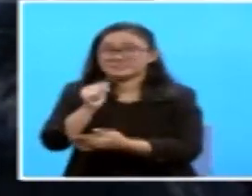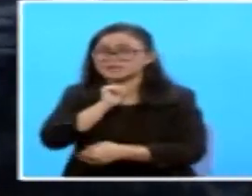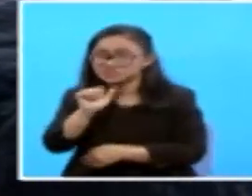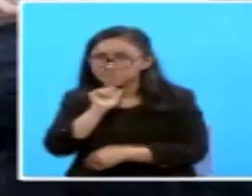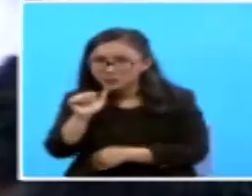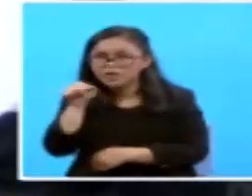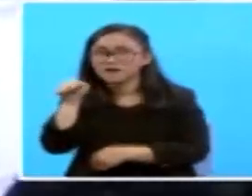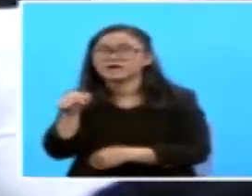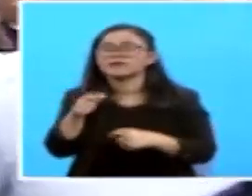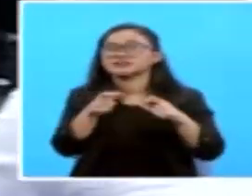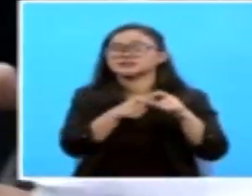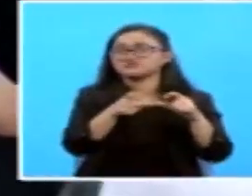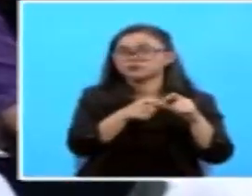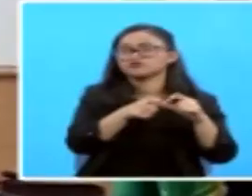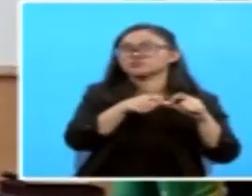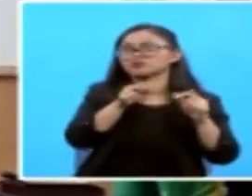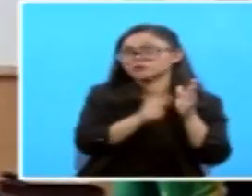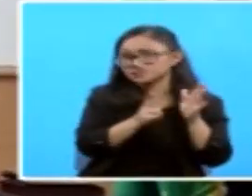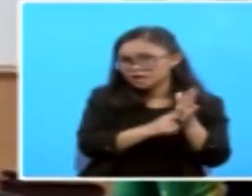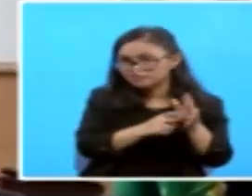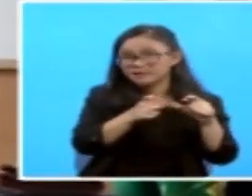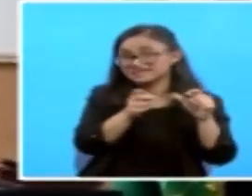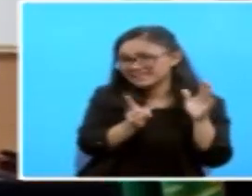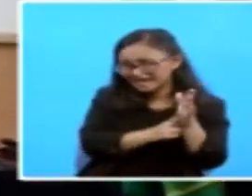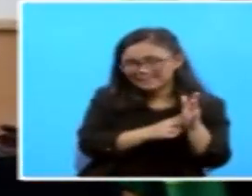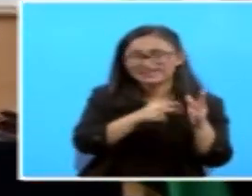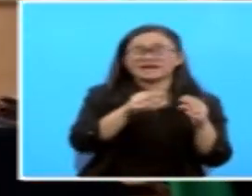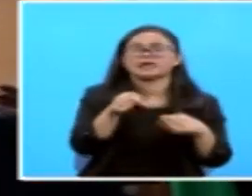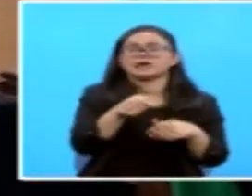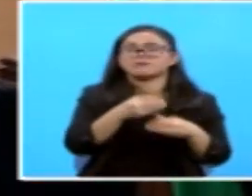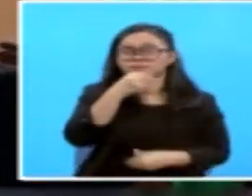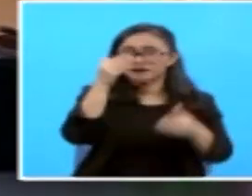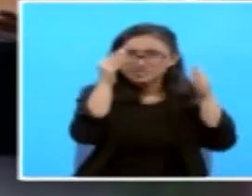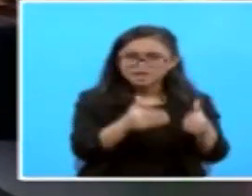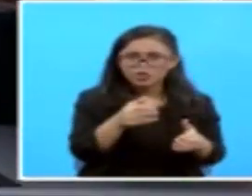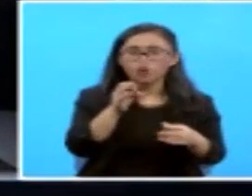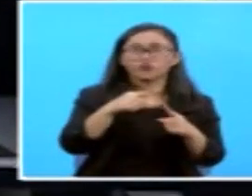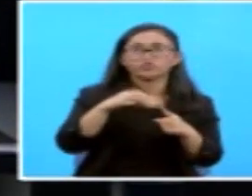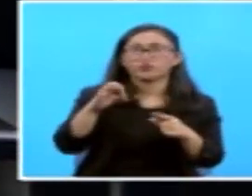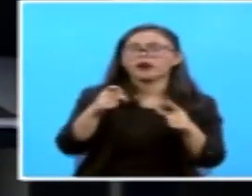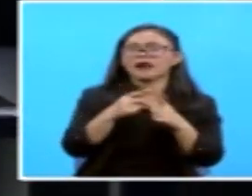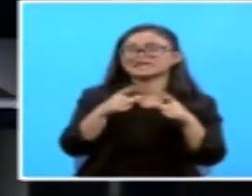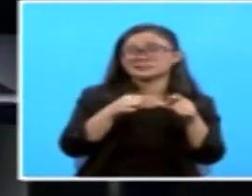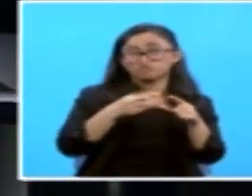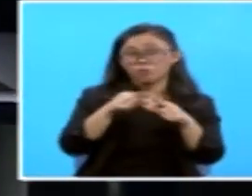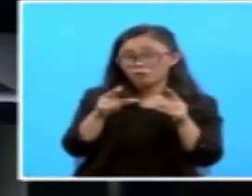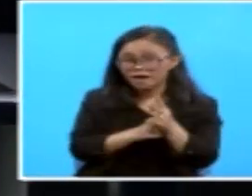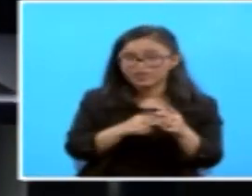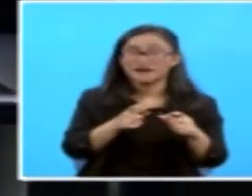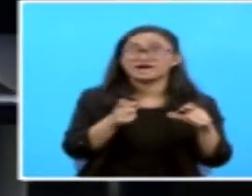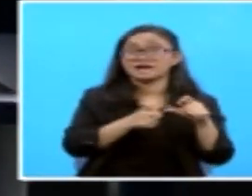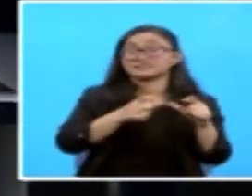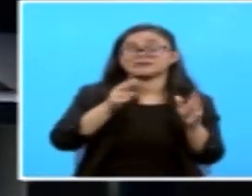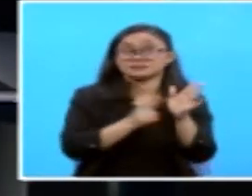merupakan Syamsul Nursalim yang diwakilkan oleh kuasa hukumnya yakni Otto Hasibuan, yang mana saat ini Syamsul Nursalim bersama